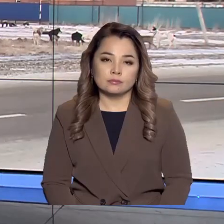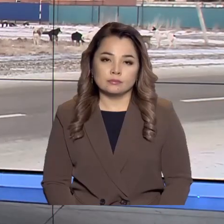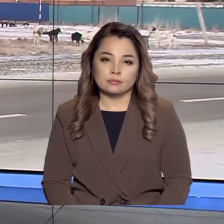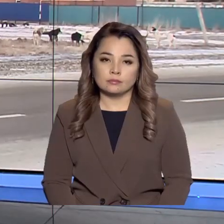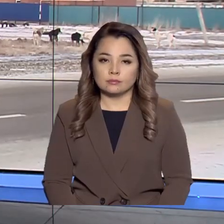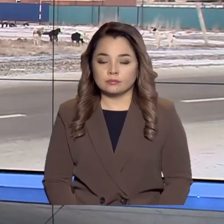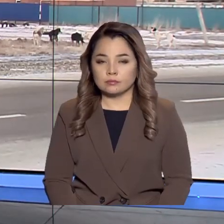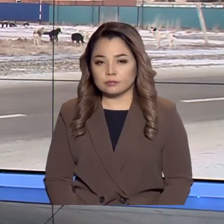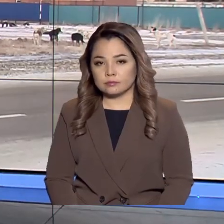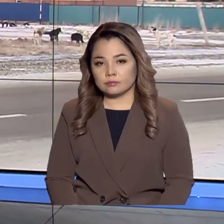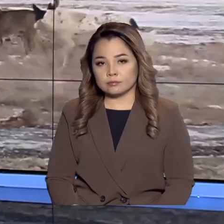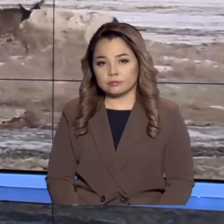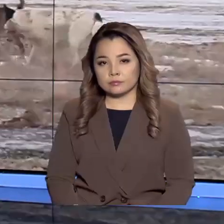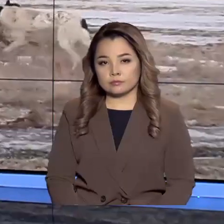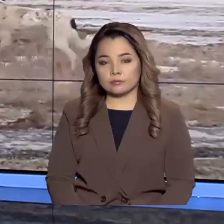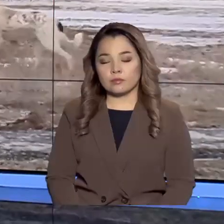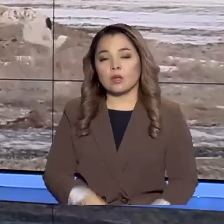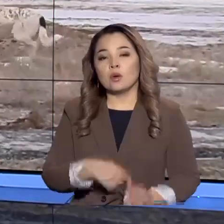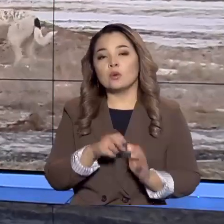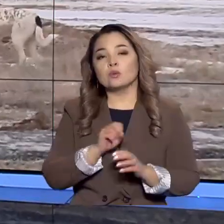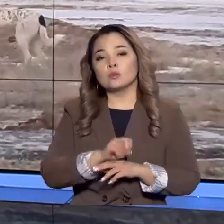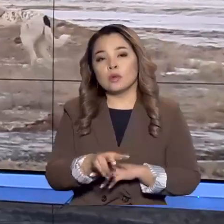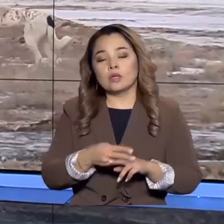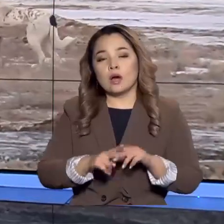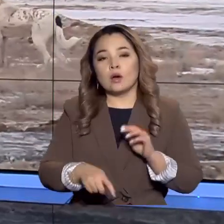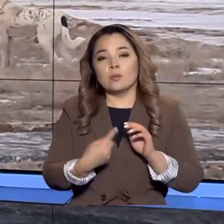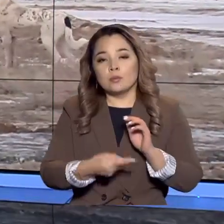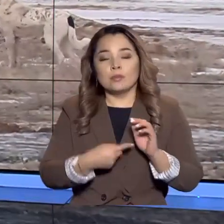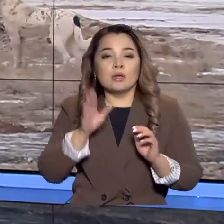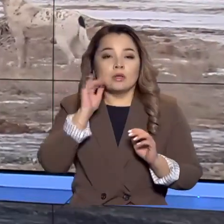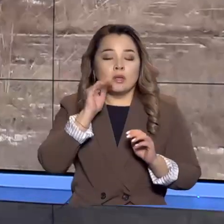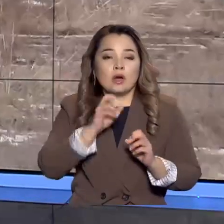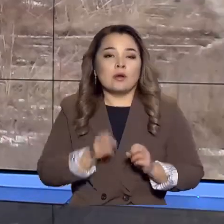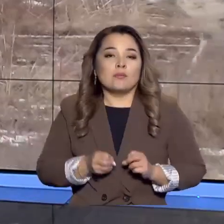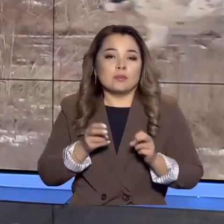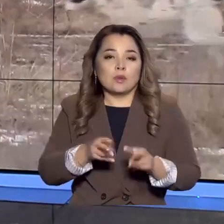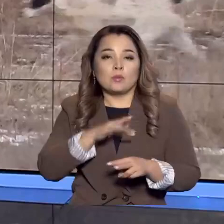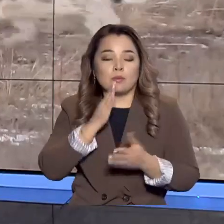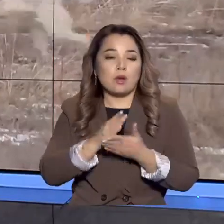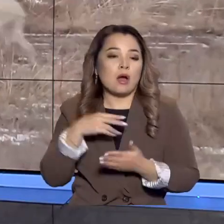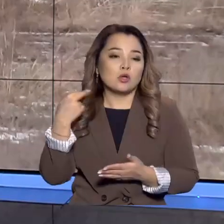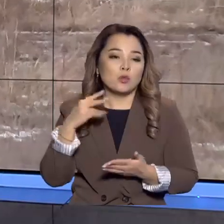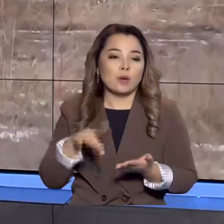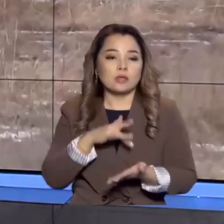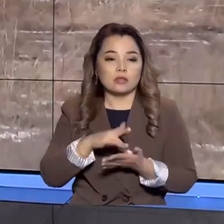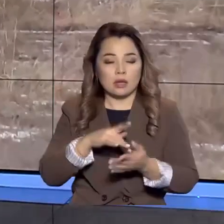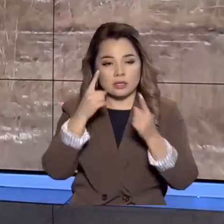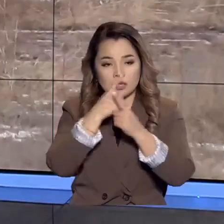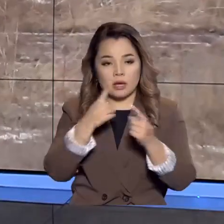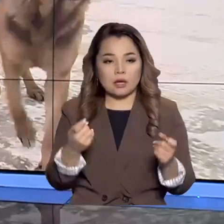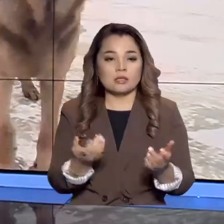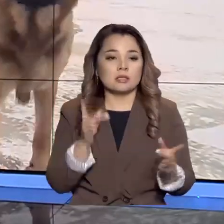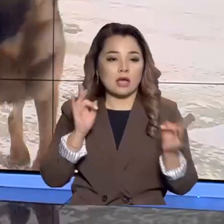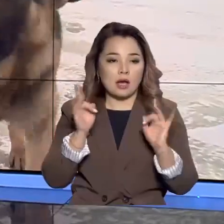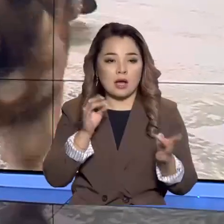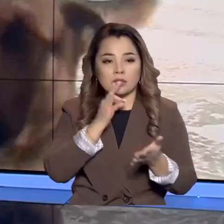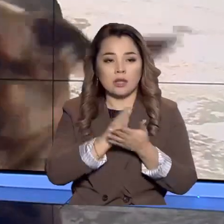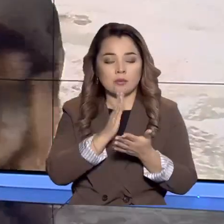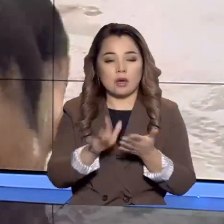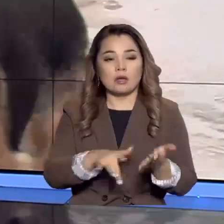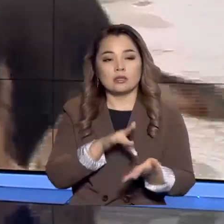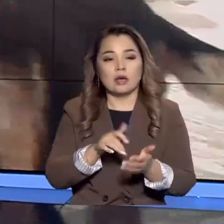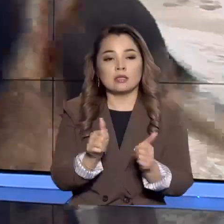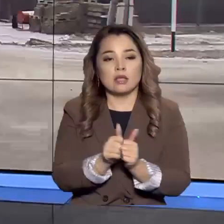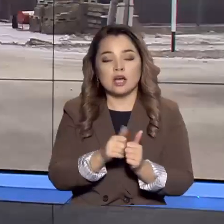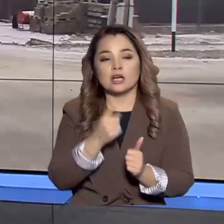Ел жаңалықтарына қайта ораламыз. Қаңғыбас иттерден қауіп көп. Ақтөбе қаласының тұрғындары осылай деп дабыл қағып отыр. Әсіресе шаһар